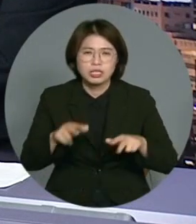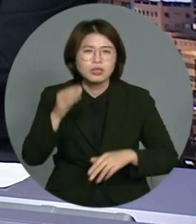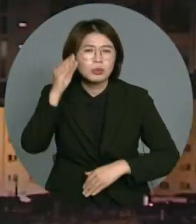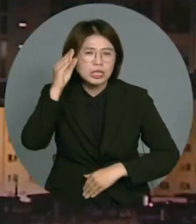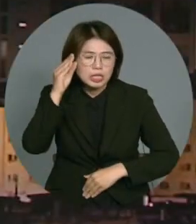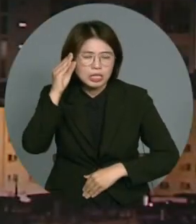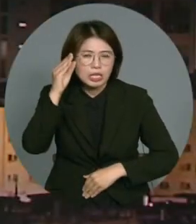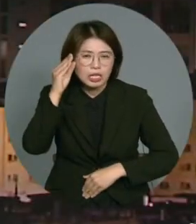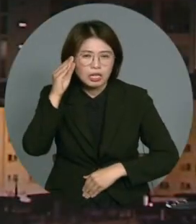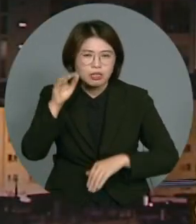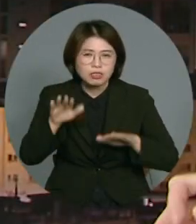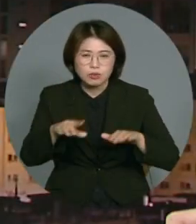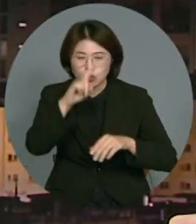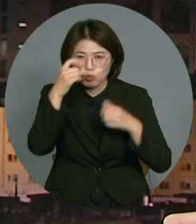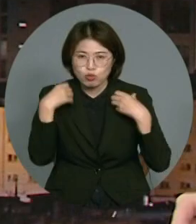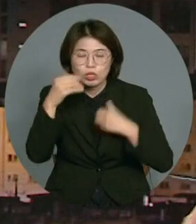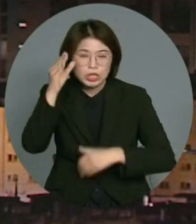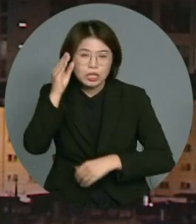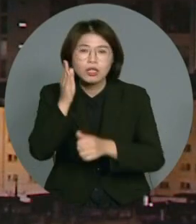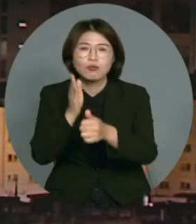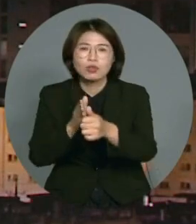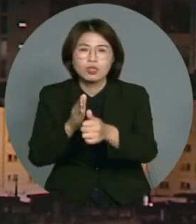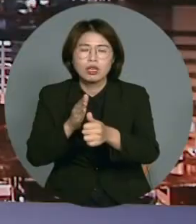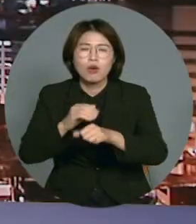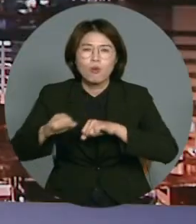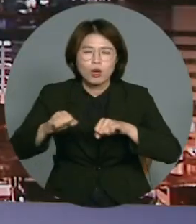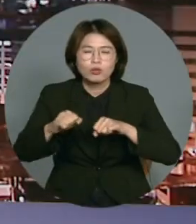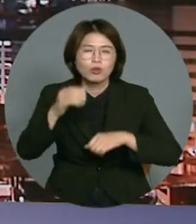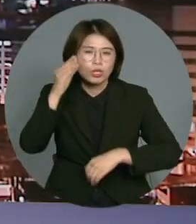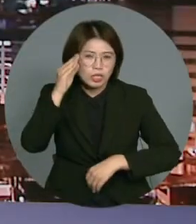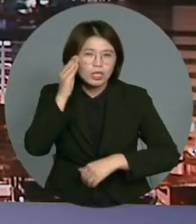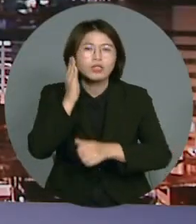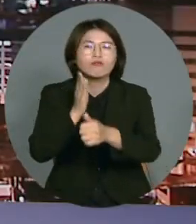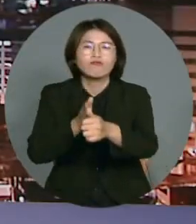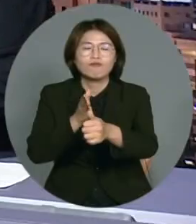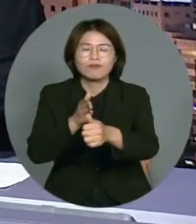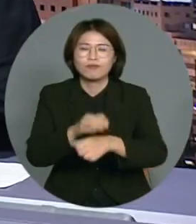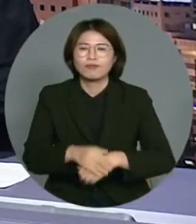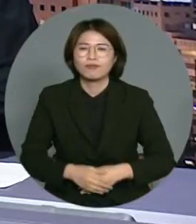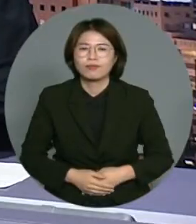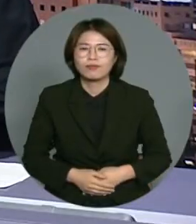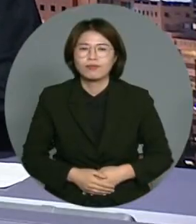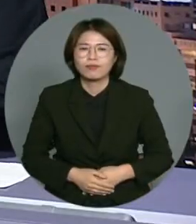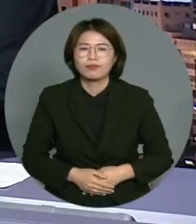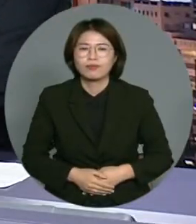기대할 만한 정부라고 생각을 하고 있습니다 내 앞으로 많은 활약 기대하겠습니다 오늘 말씀 고맙습니다 고맙습니다